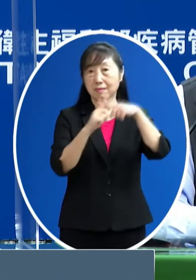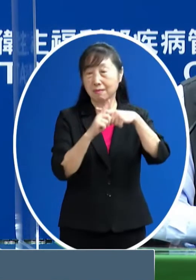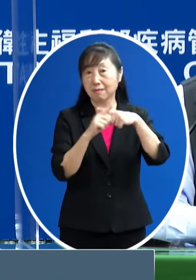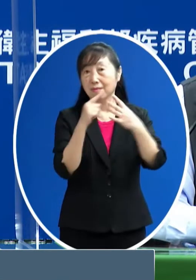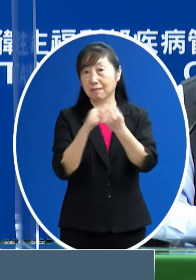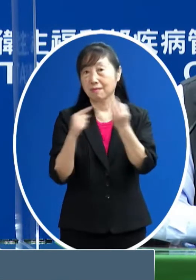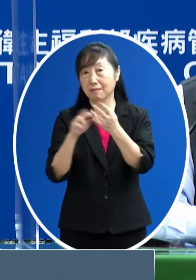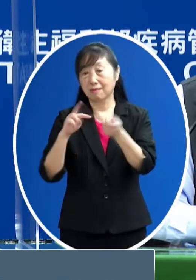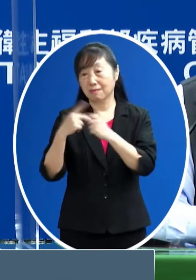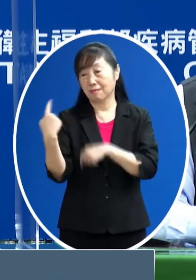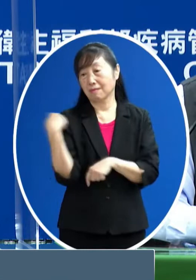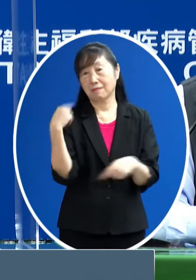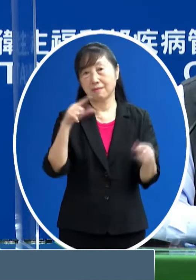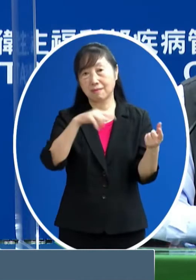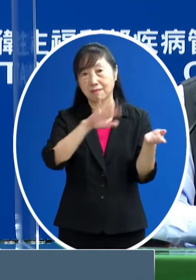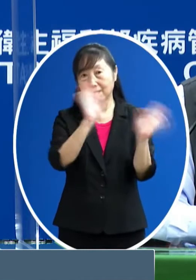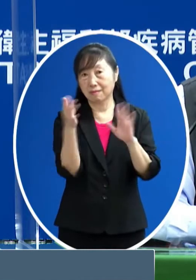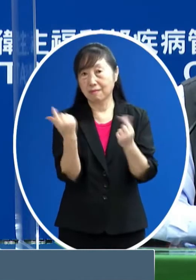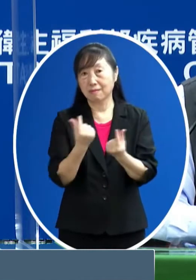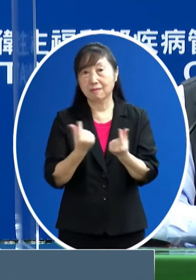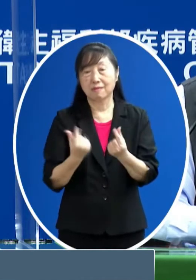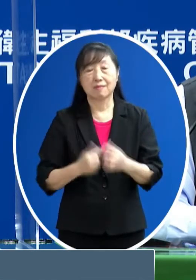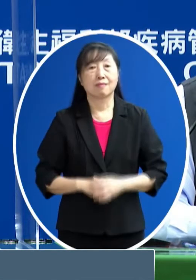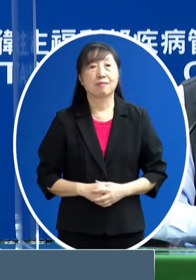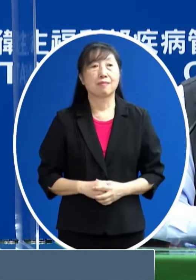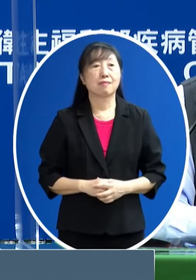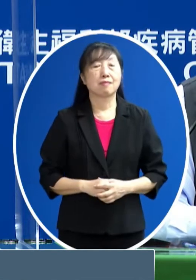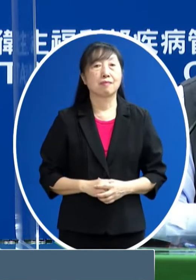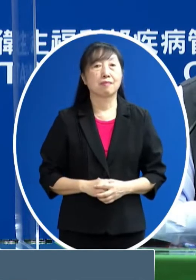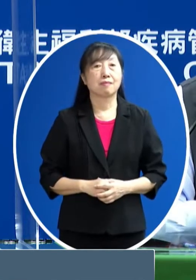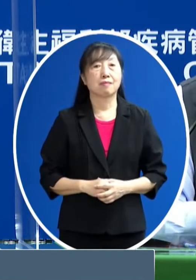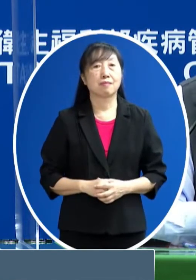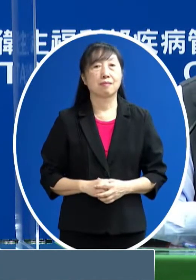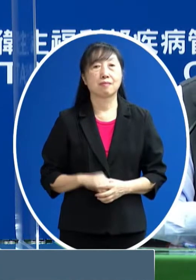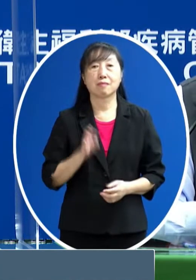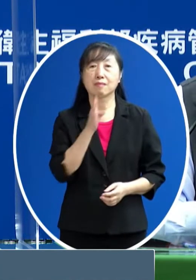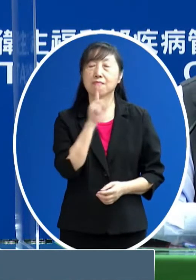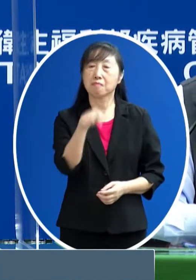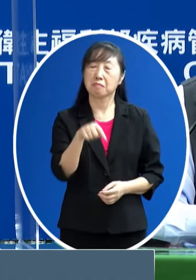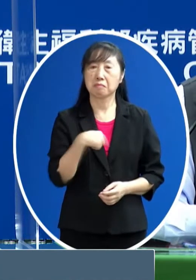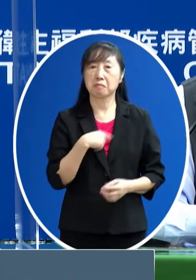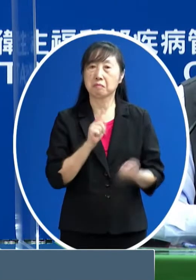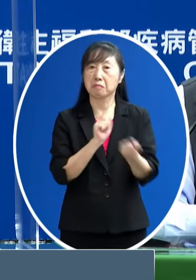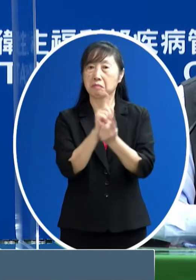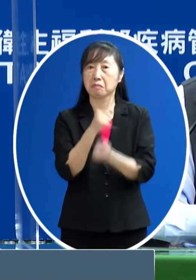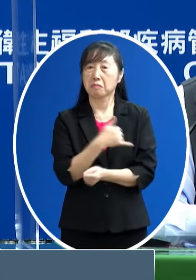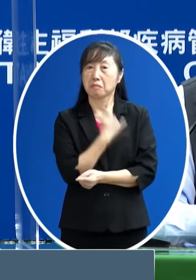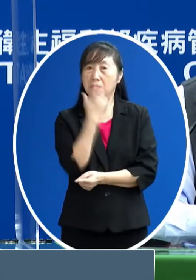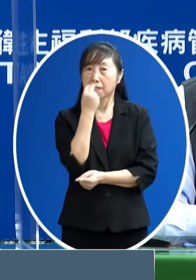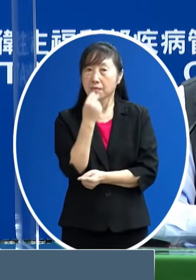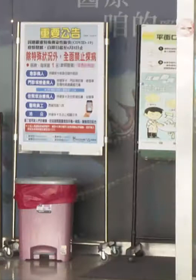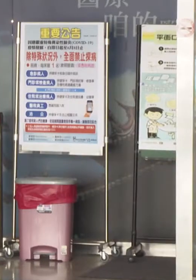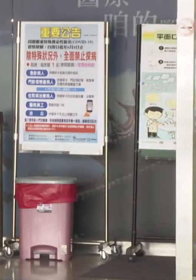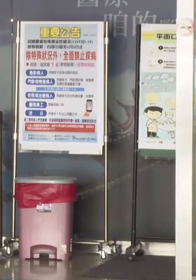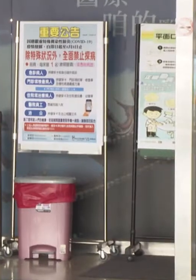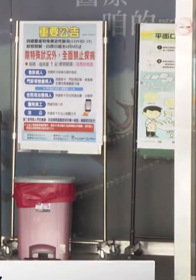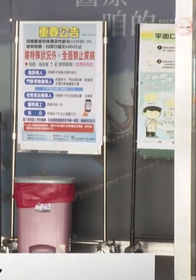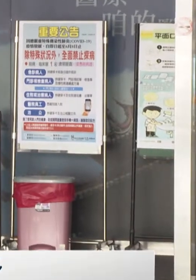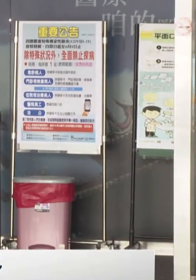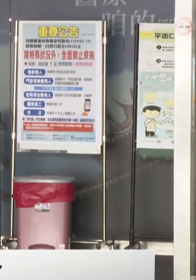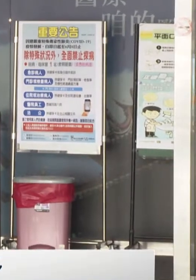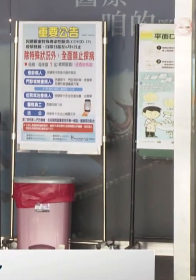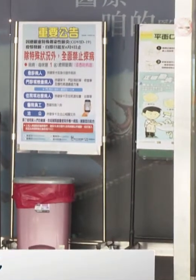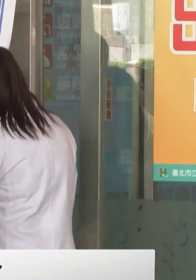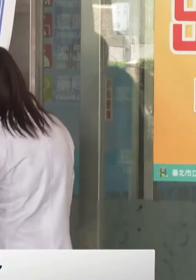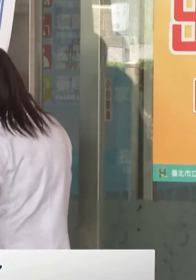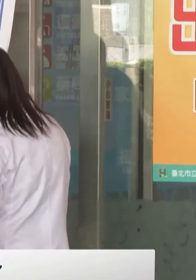案例跟昨天差不多哈，那不过我们也不排除这个假日的时候是不是有检验比较少哈。 10号国